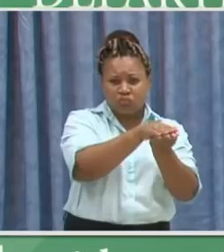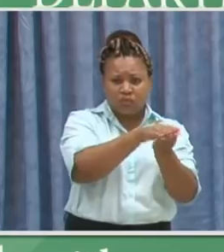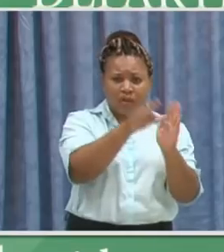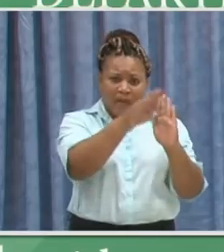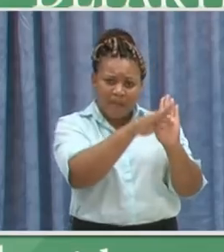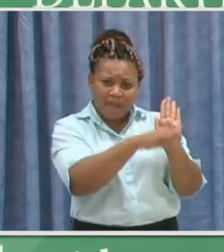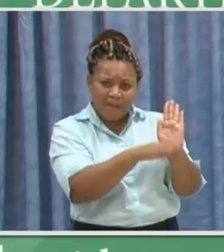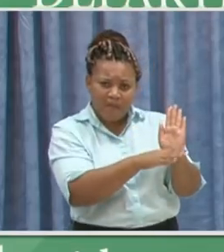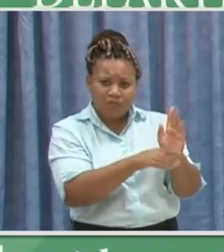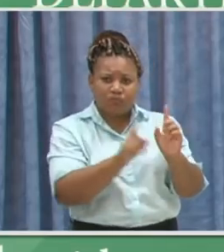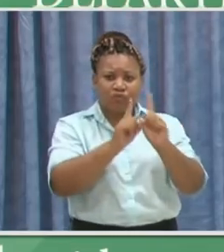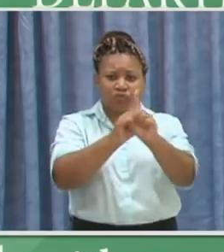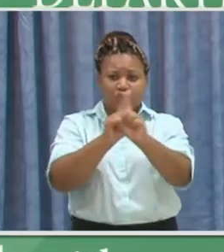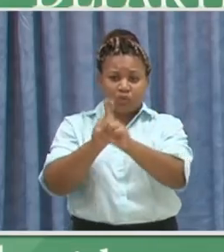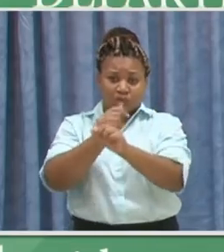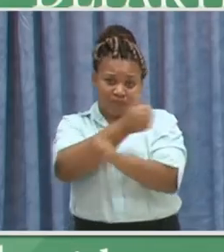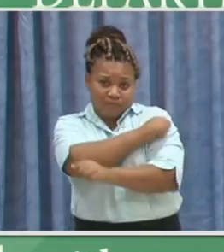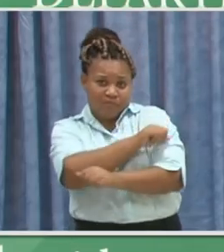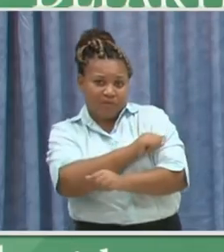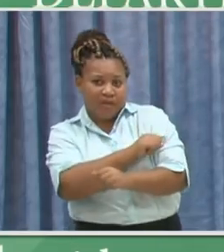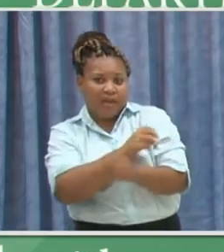peu près 25 différents